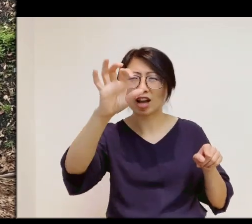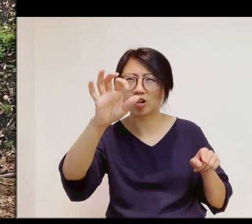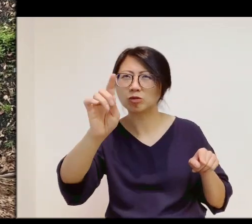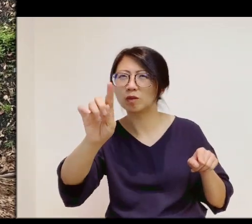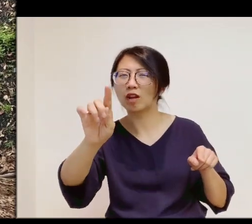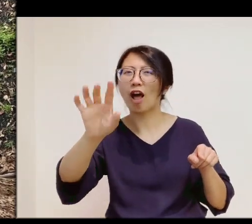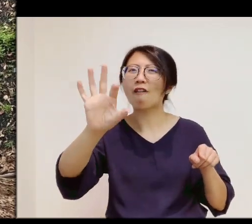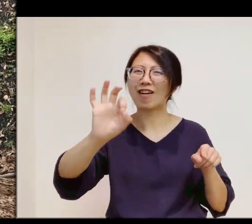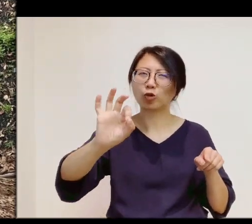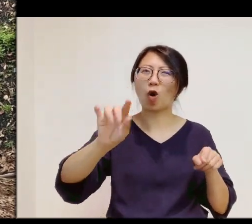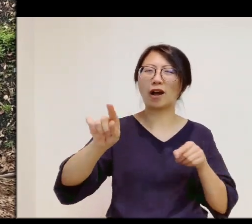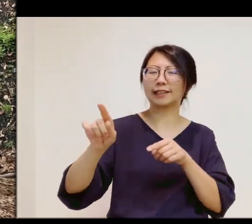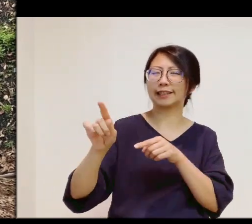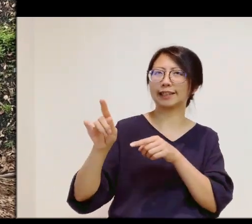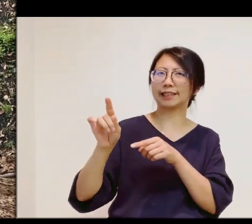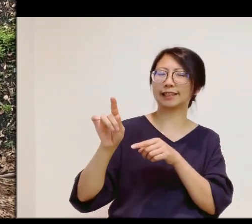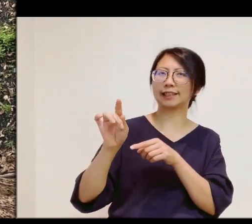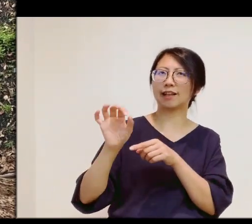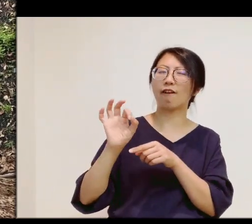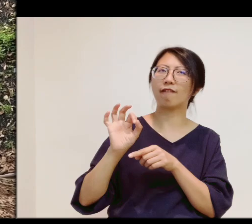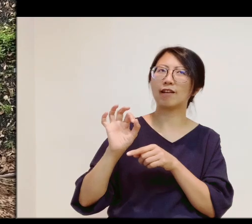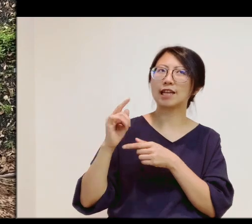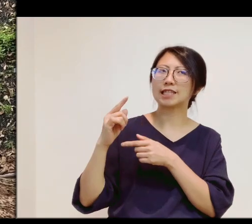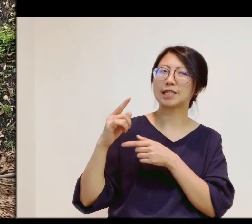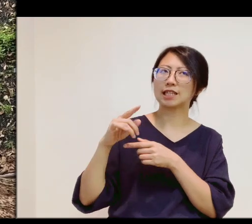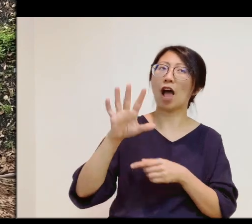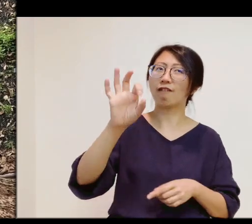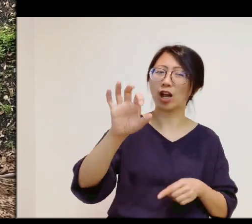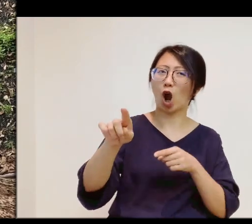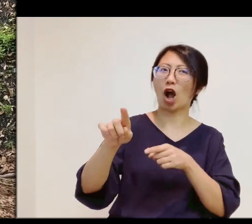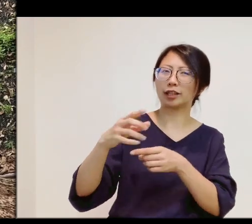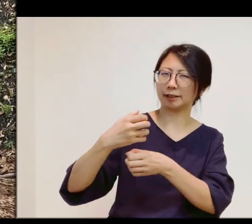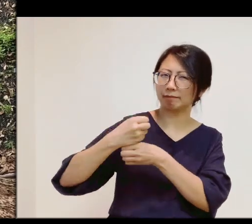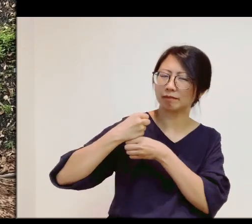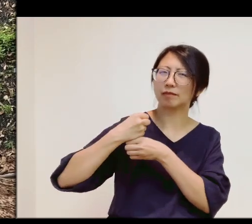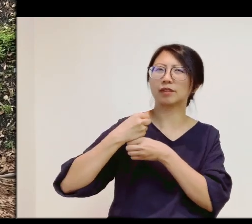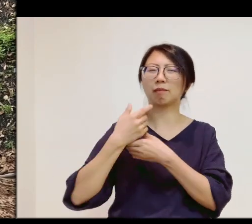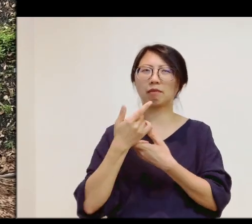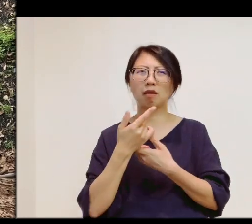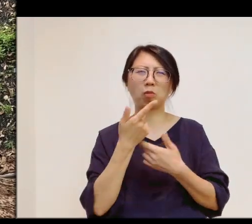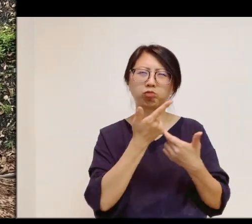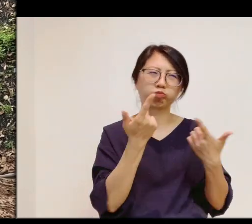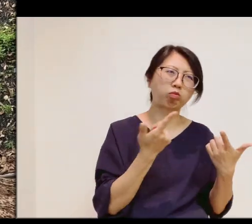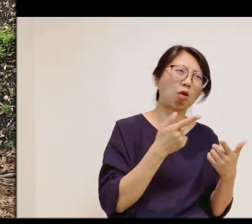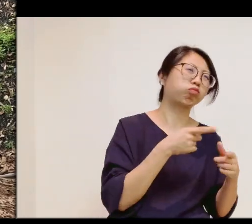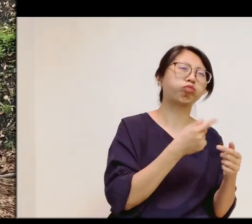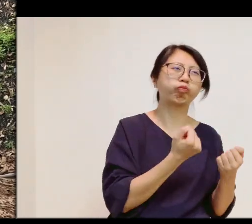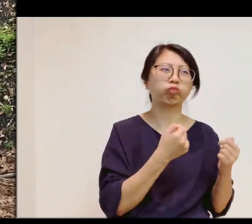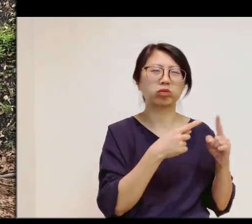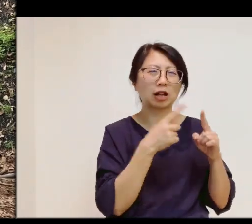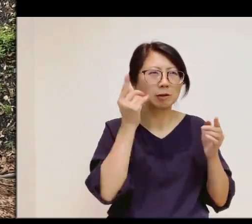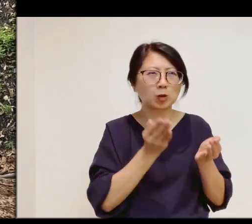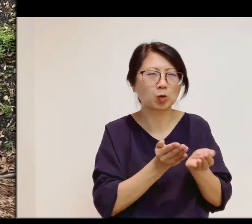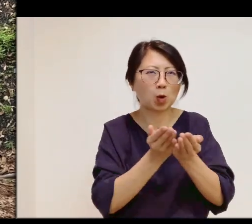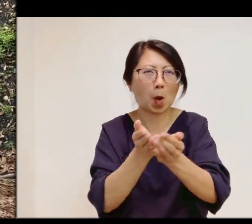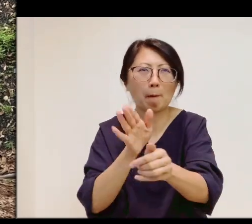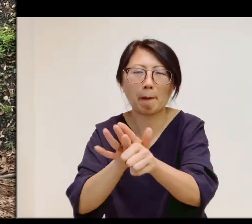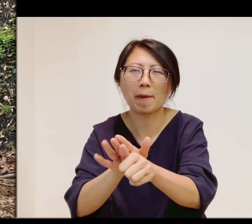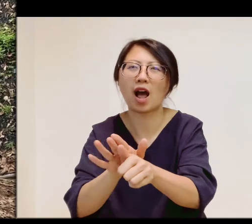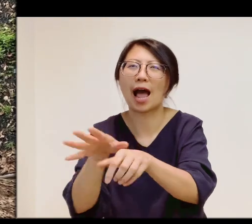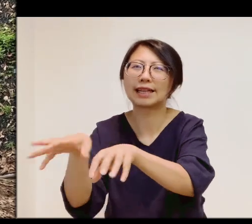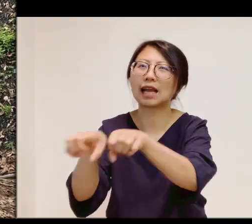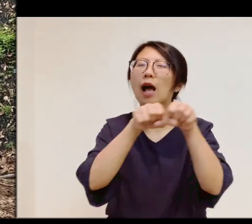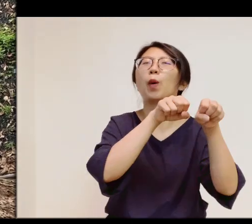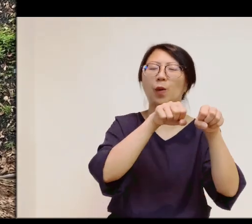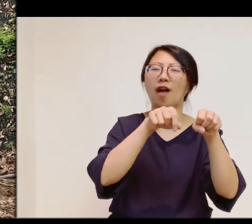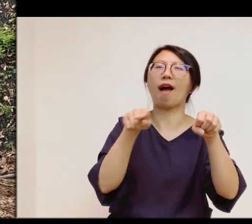克呢個地方裏邊咧，再走啲英國兵。當時呢個作者咧就喺鄧寇克嗰度。佢見到呢啲嘅